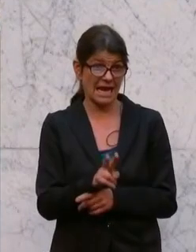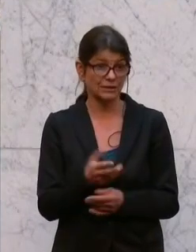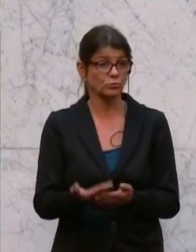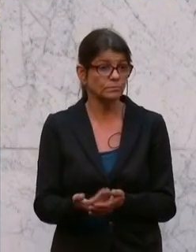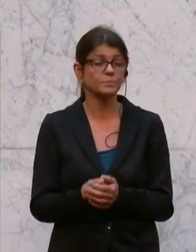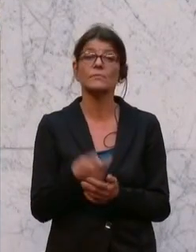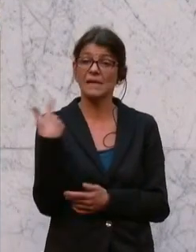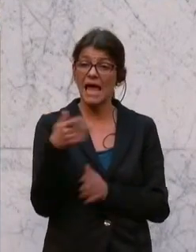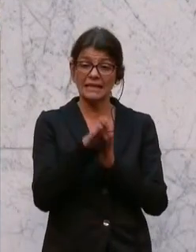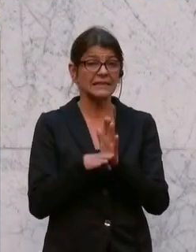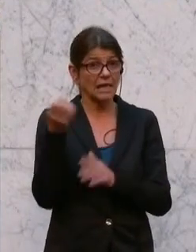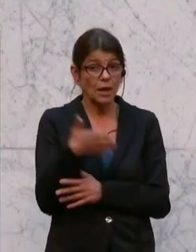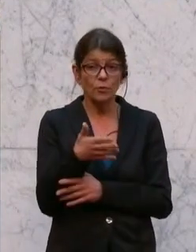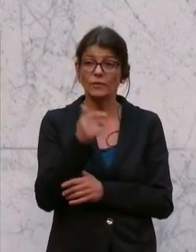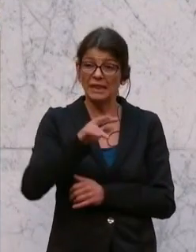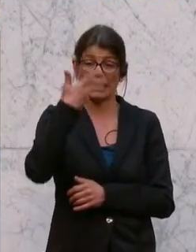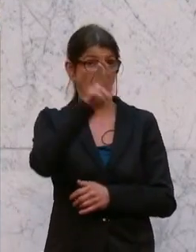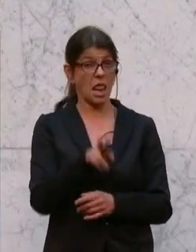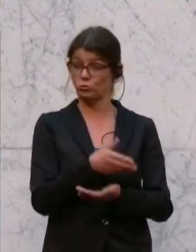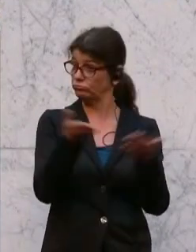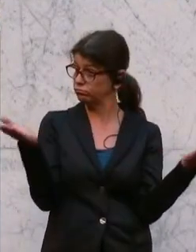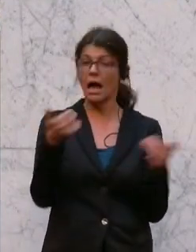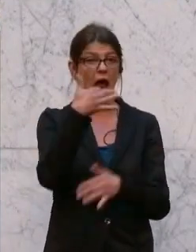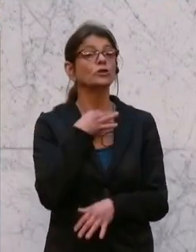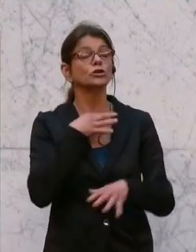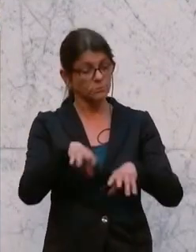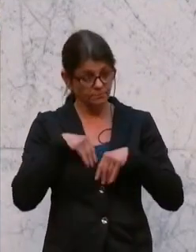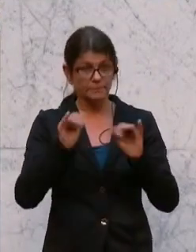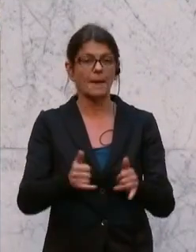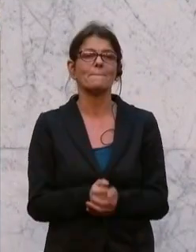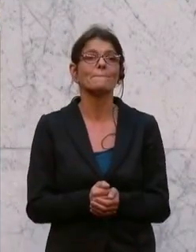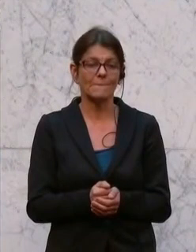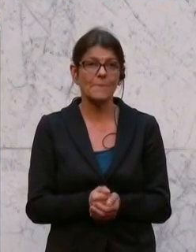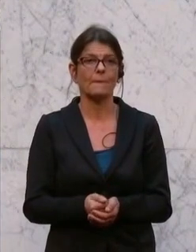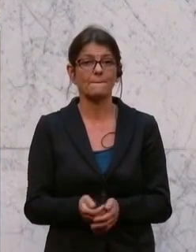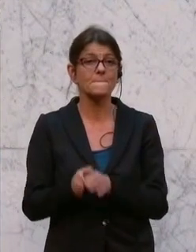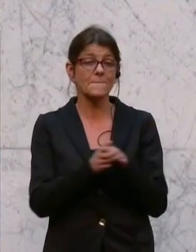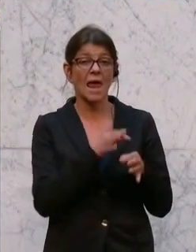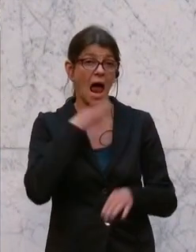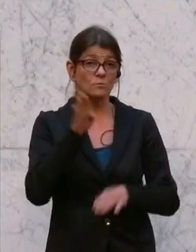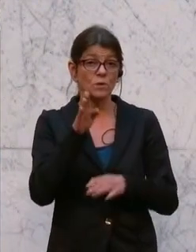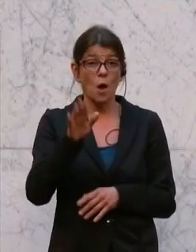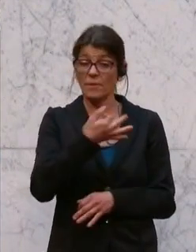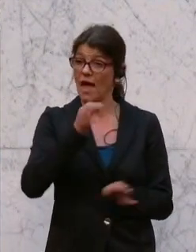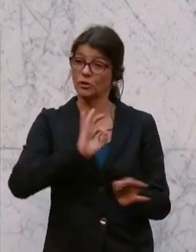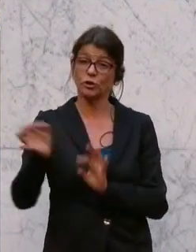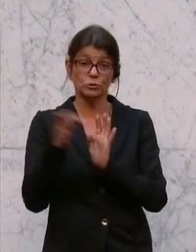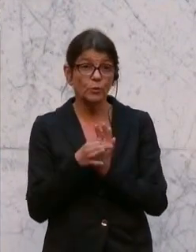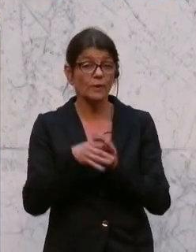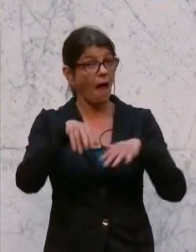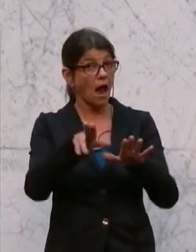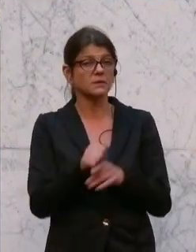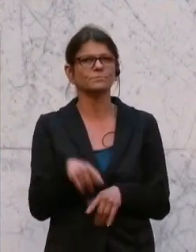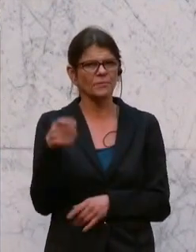Lesung. Der Gesetzentwurf ist in dritter Lesung einstimmig angenommen. Abstimmung über den Tagesordnungspunkt